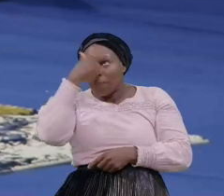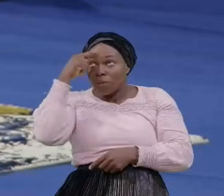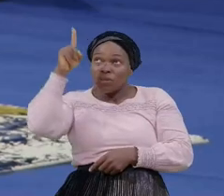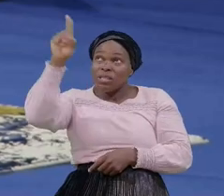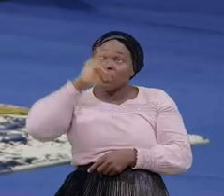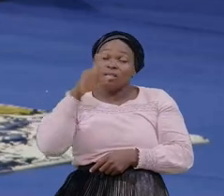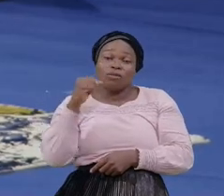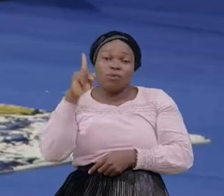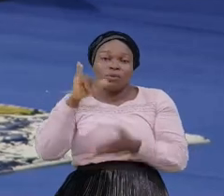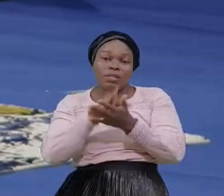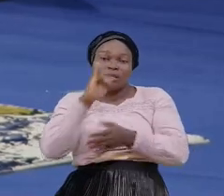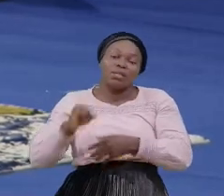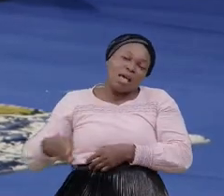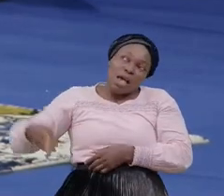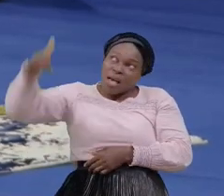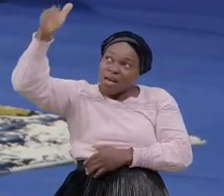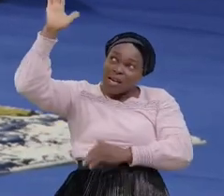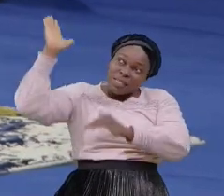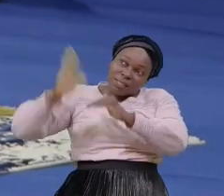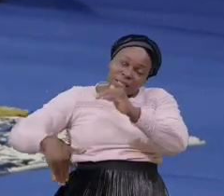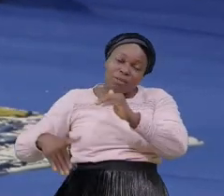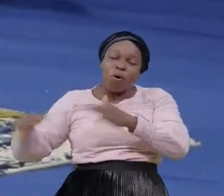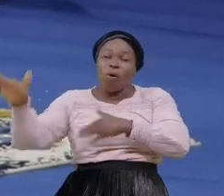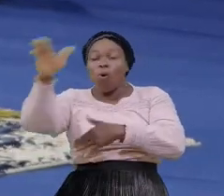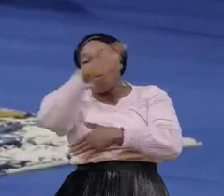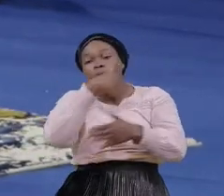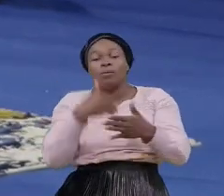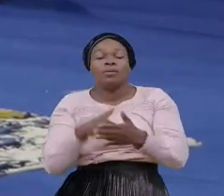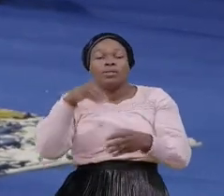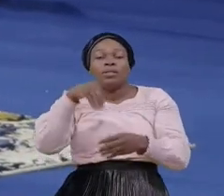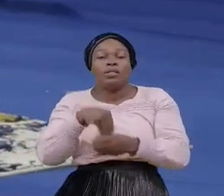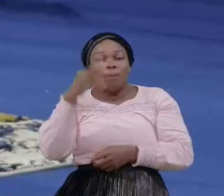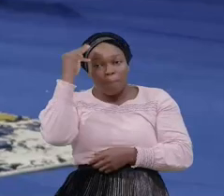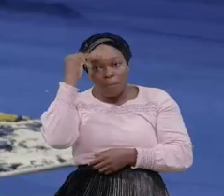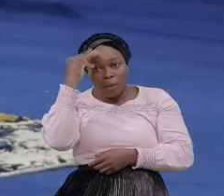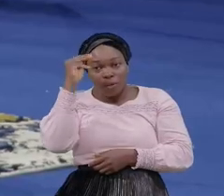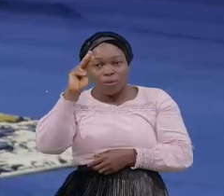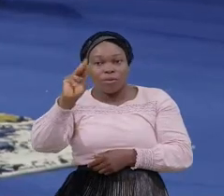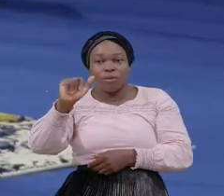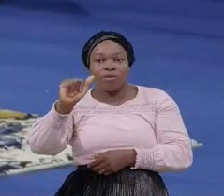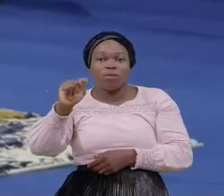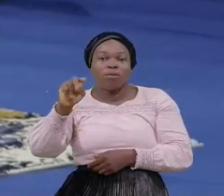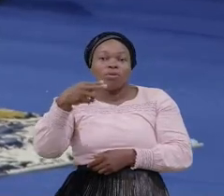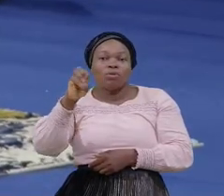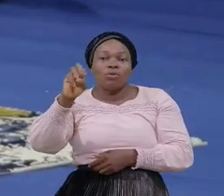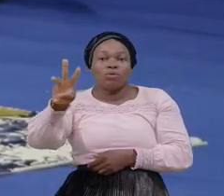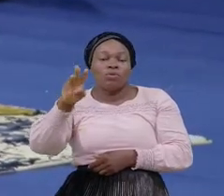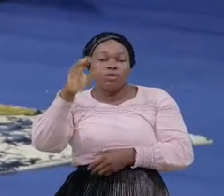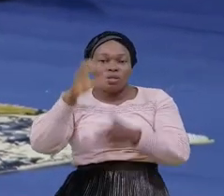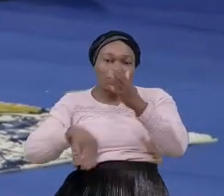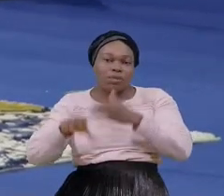est plus élevé que tous. Nous allons voir Matthieu chapitre